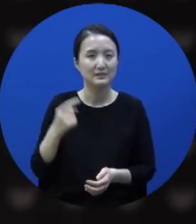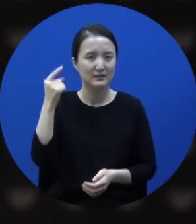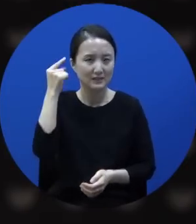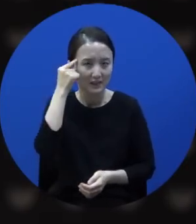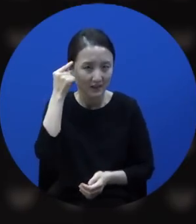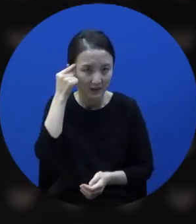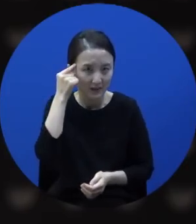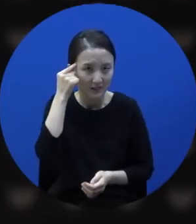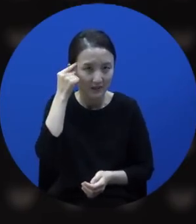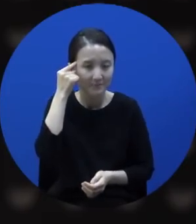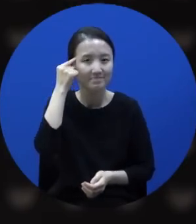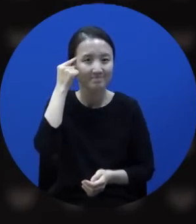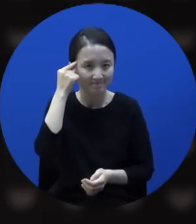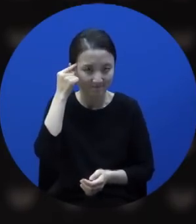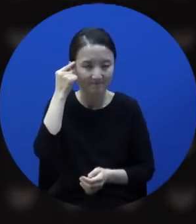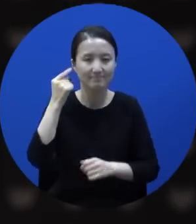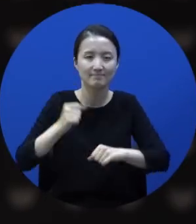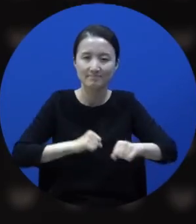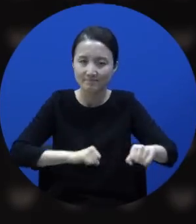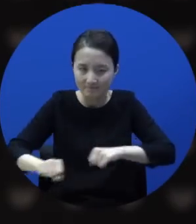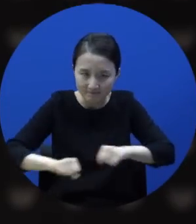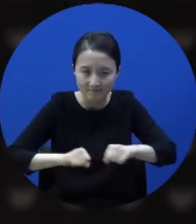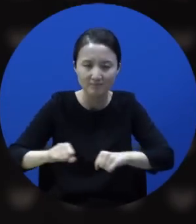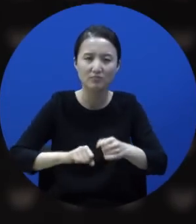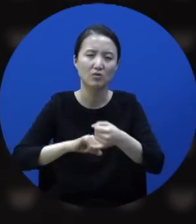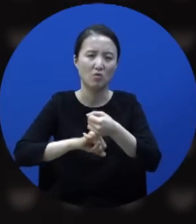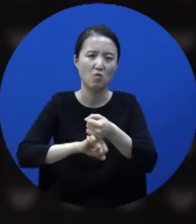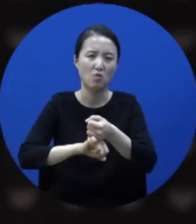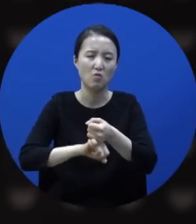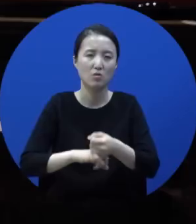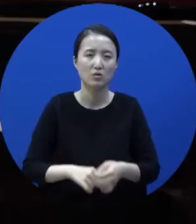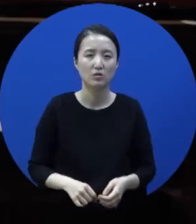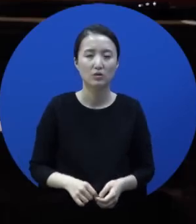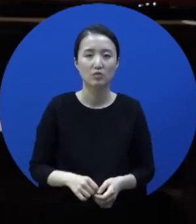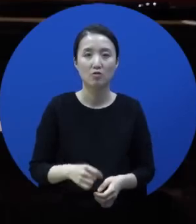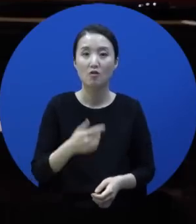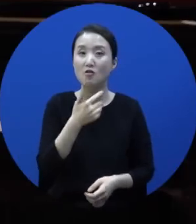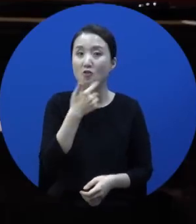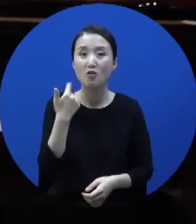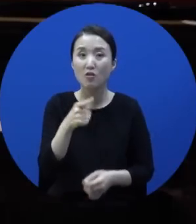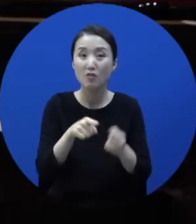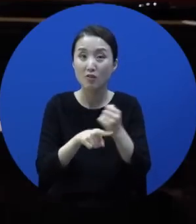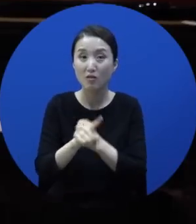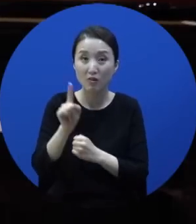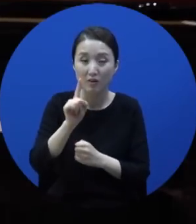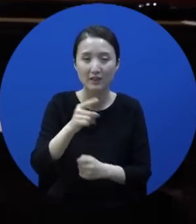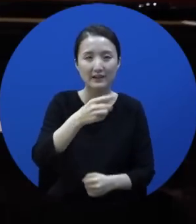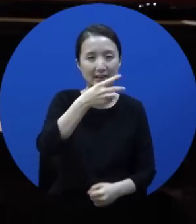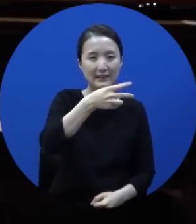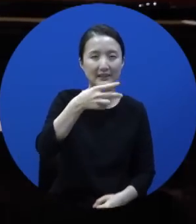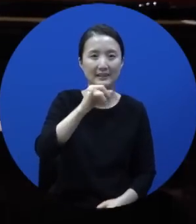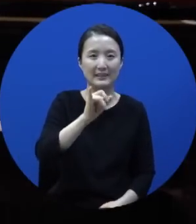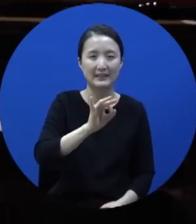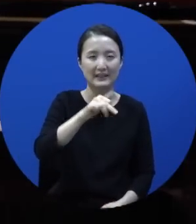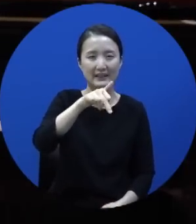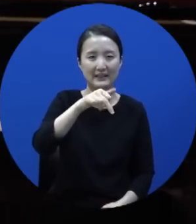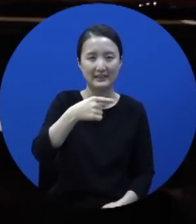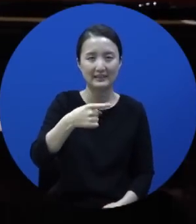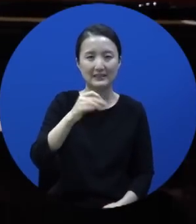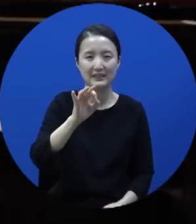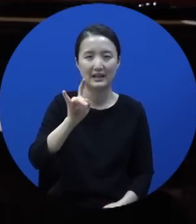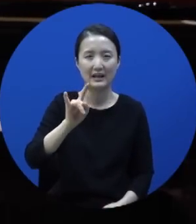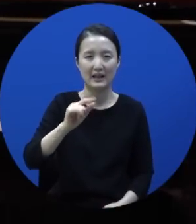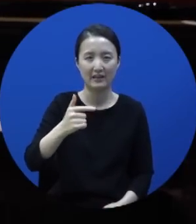and Do라는 이야기를 하고 싶어요. Think and Do. Think and Do가 뭐냐면 생각